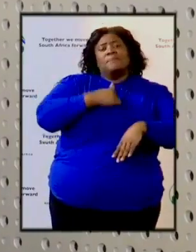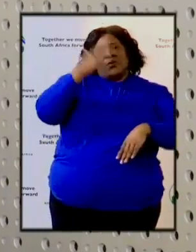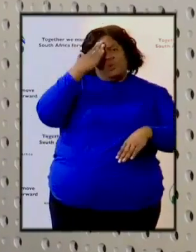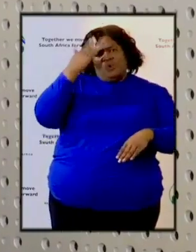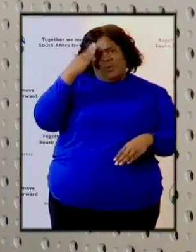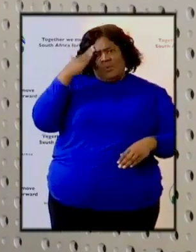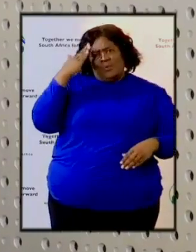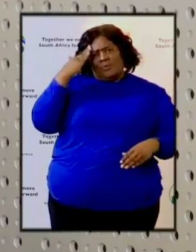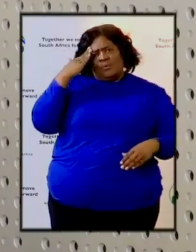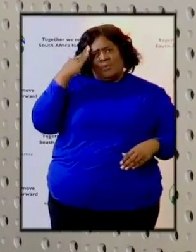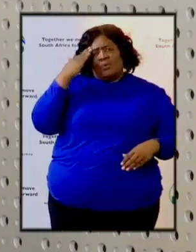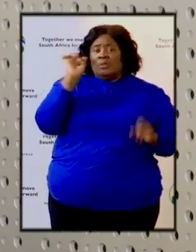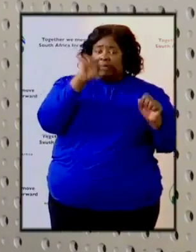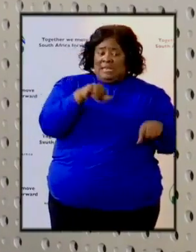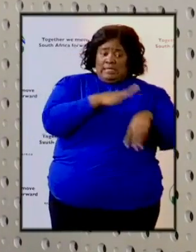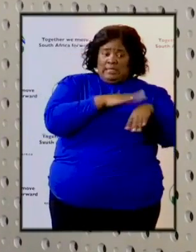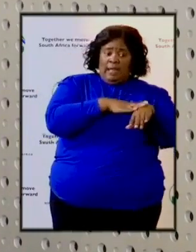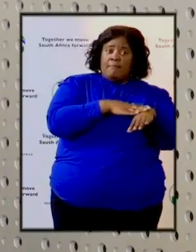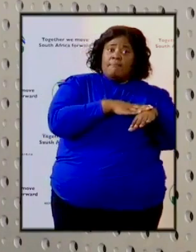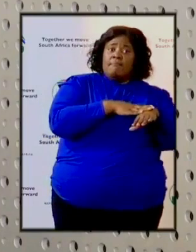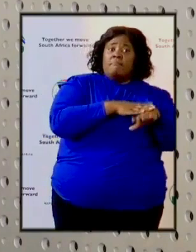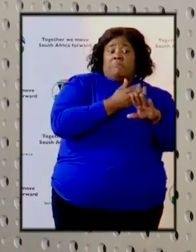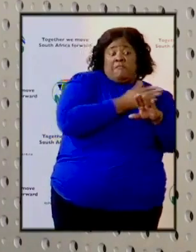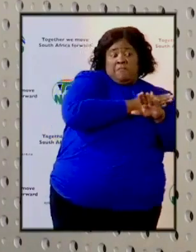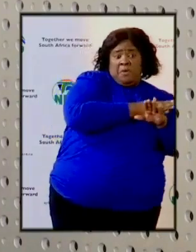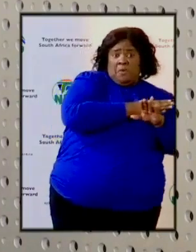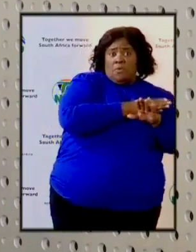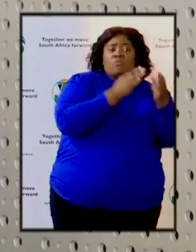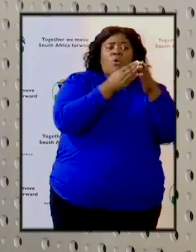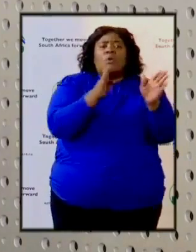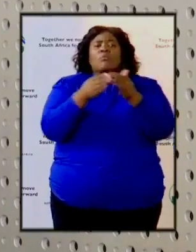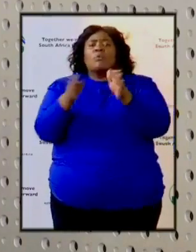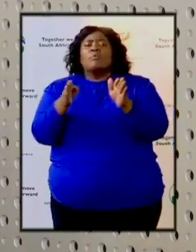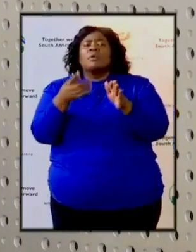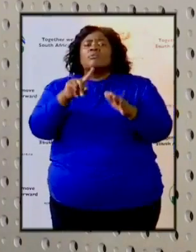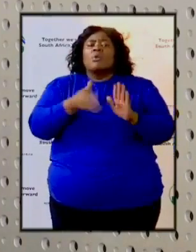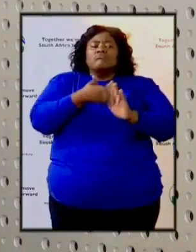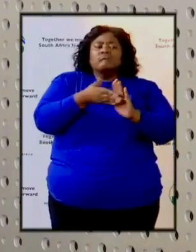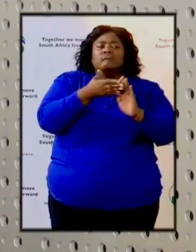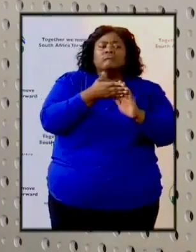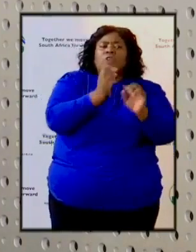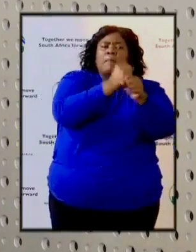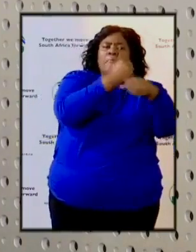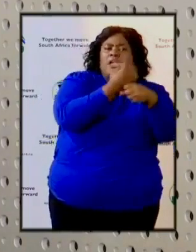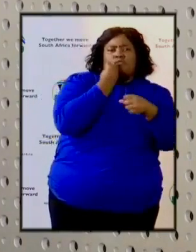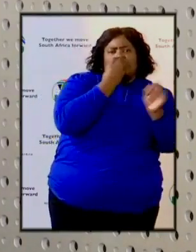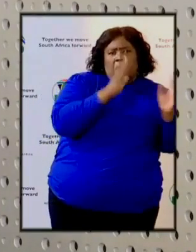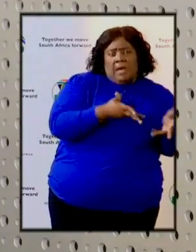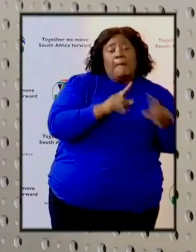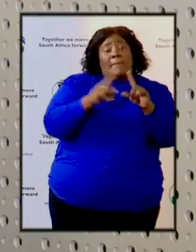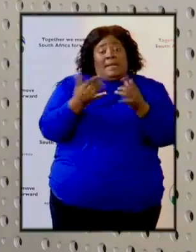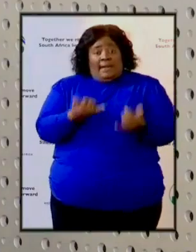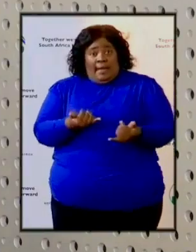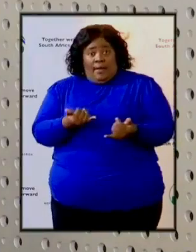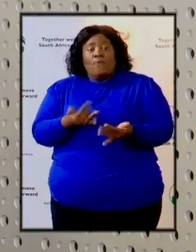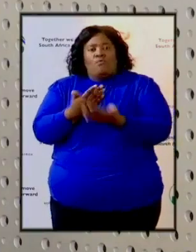ukuthi ekuqaleni njoba besivulelekile nje besivuleleke ukuthi sikhiqize ukudla kuphela kodwa manje